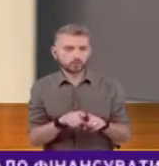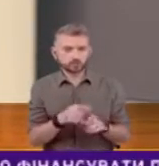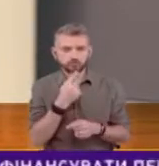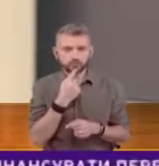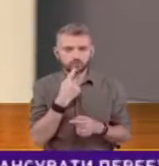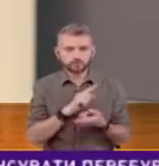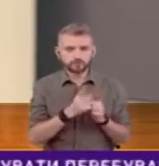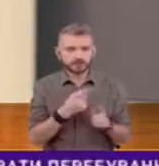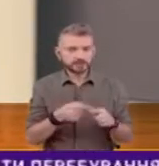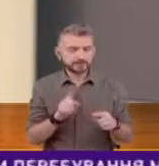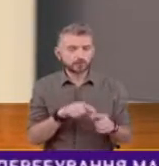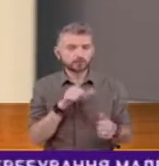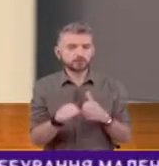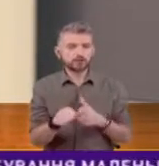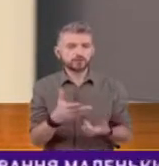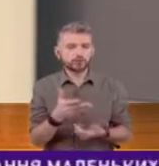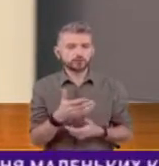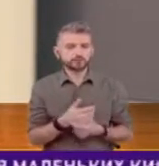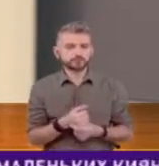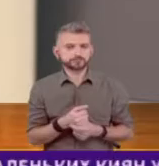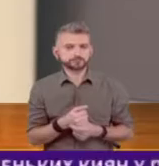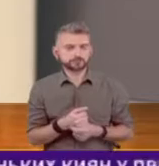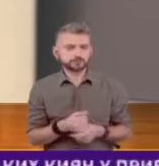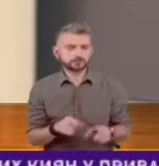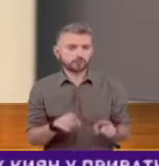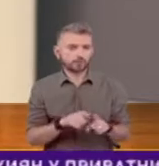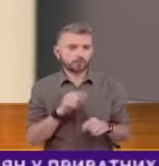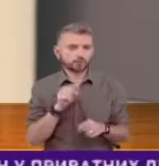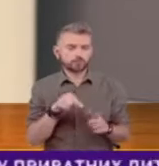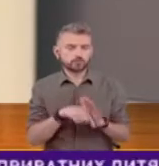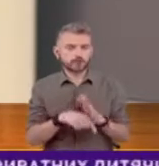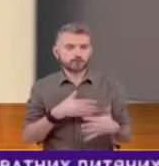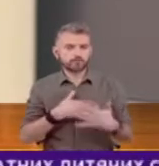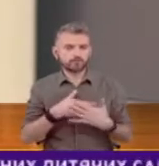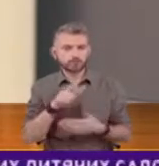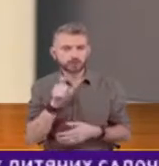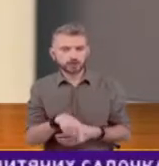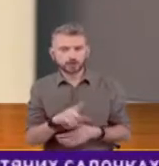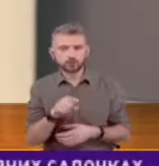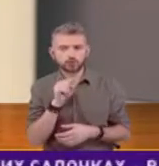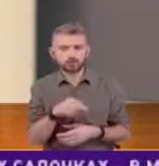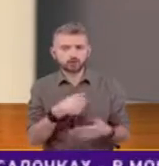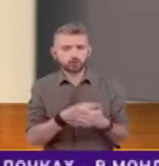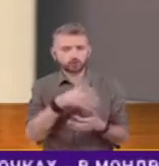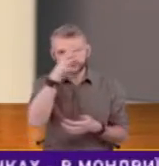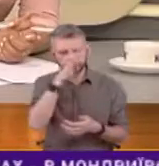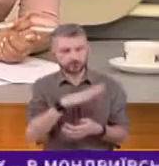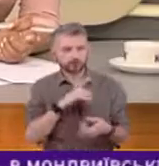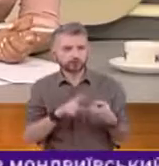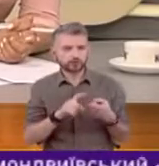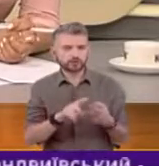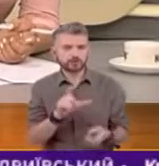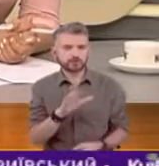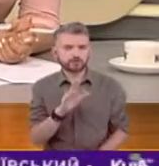спробу змінити це, особливо, зокрема, і такого в цьому плані волонтера, в плані того, що він до освіти був лишень дотичний